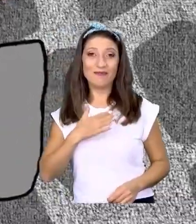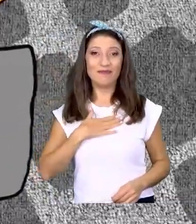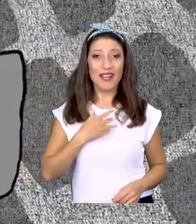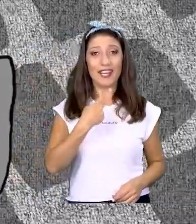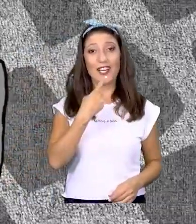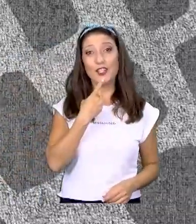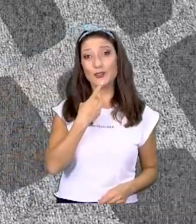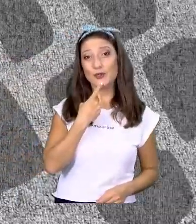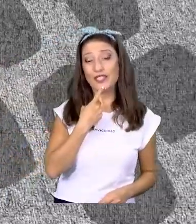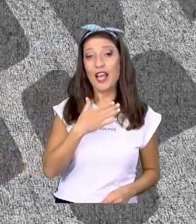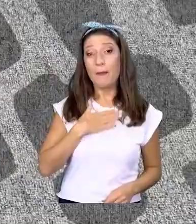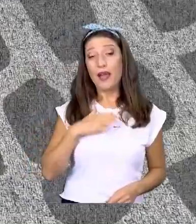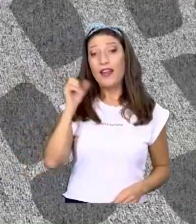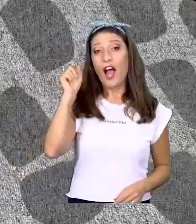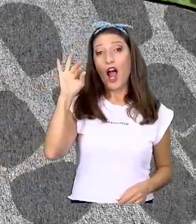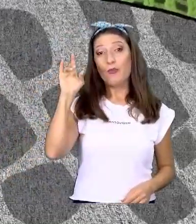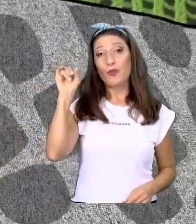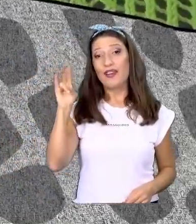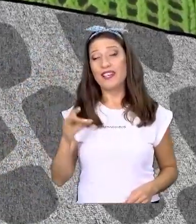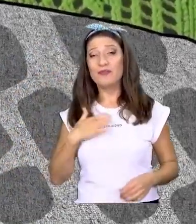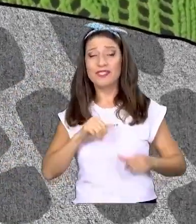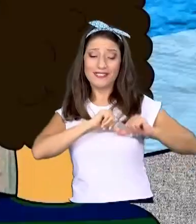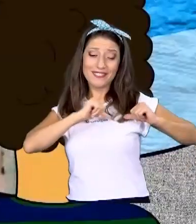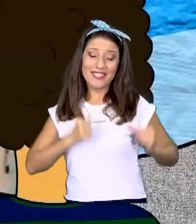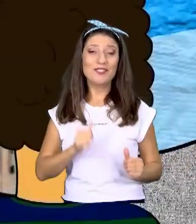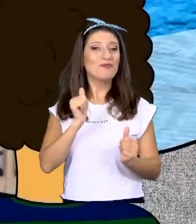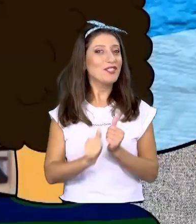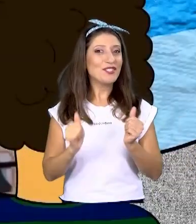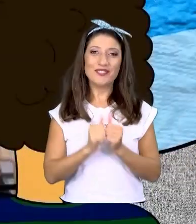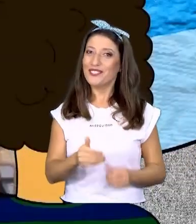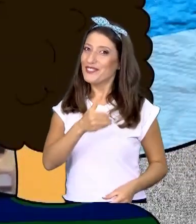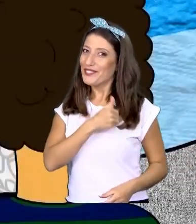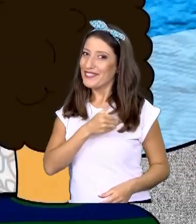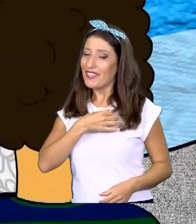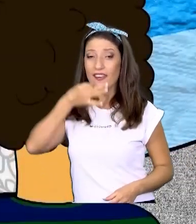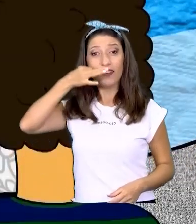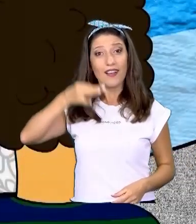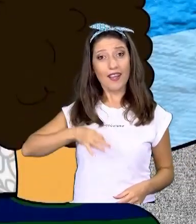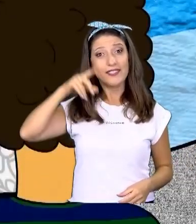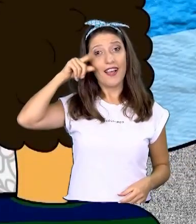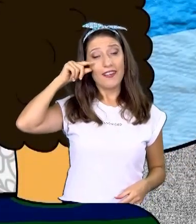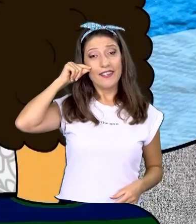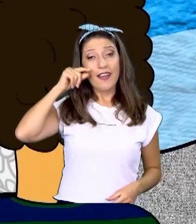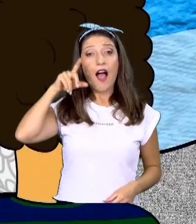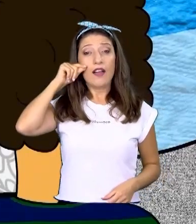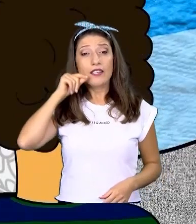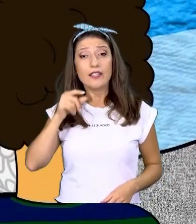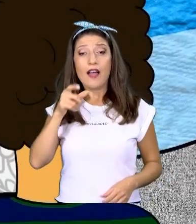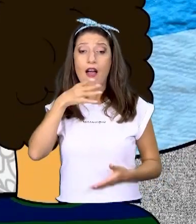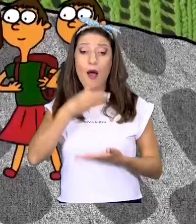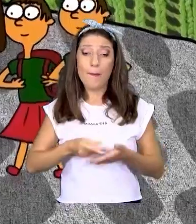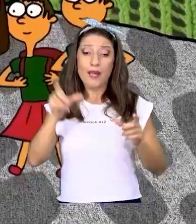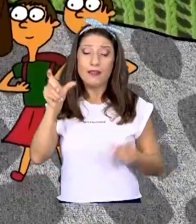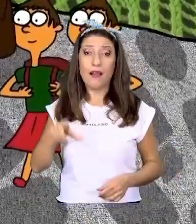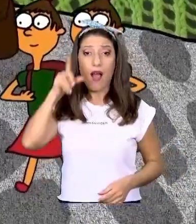մենք սիրում ենք մեր լեզուն և մեր այբուբենը, մեր սրտերն է միշտ ուզում քաղցր հայեփենը, նա